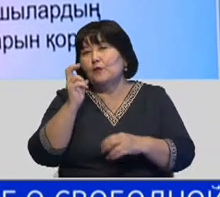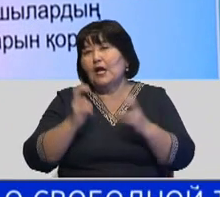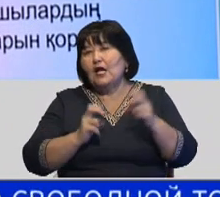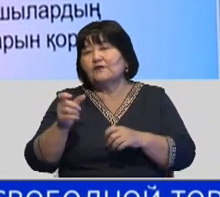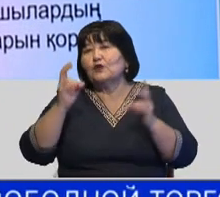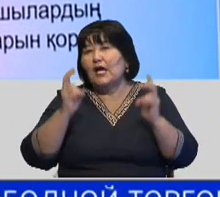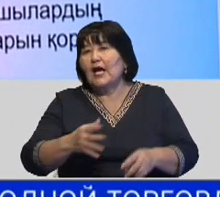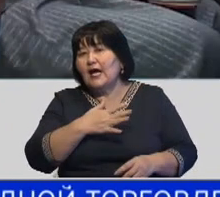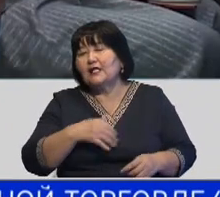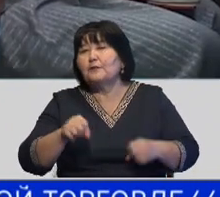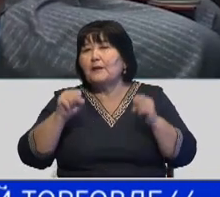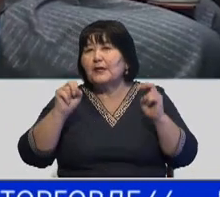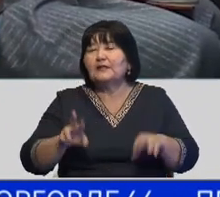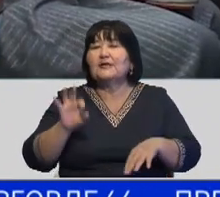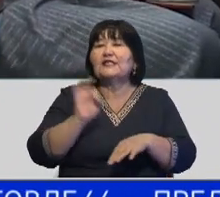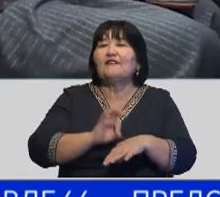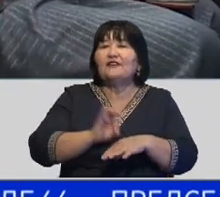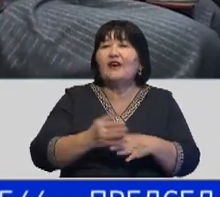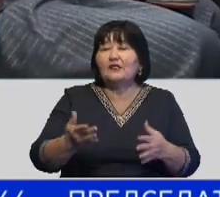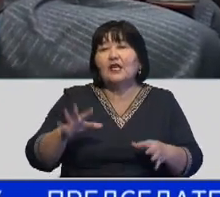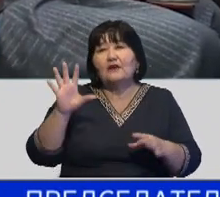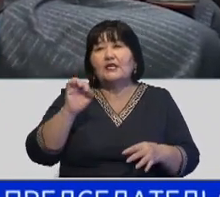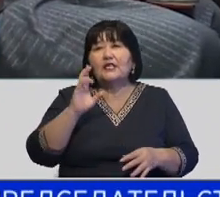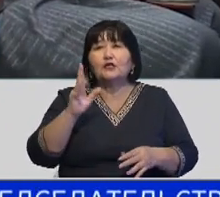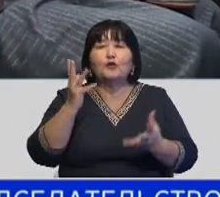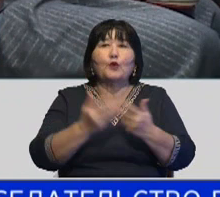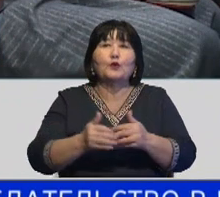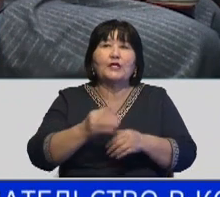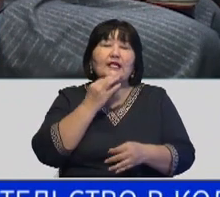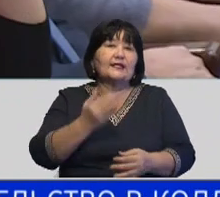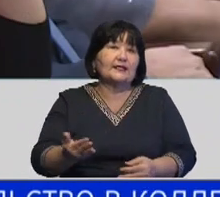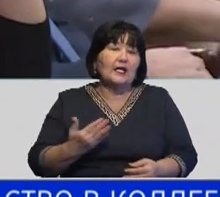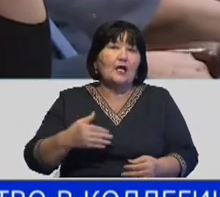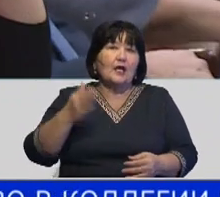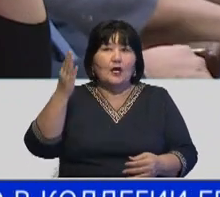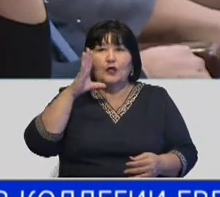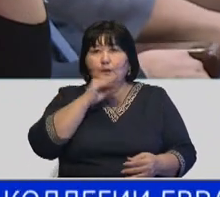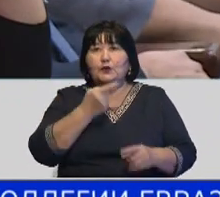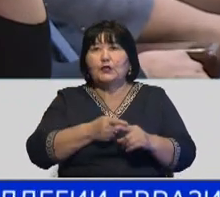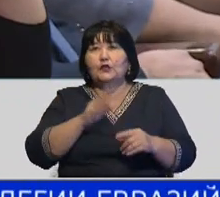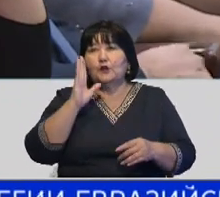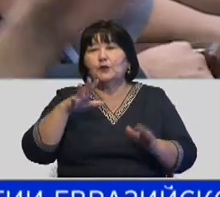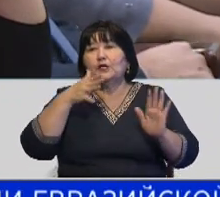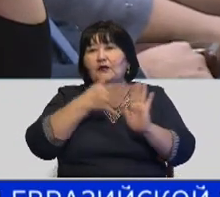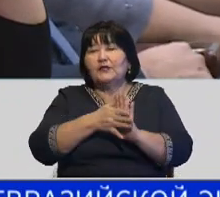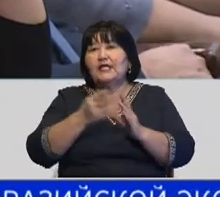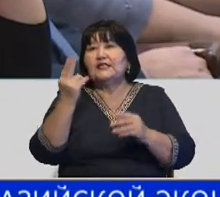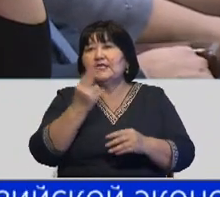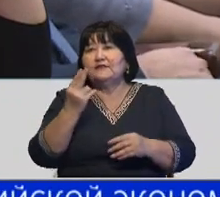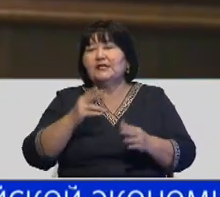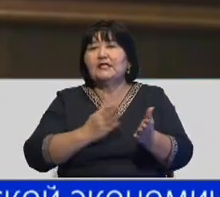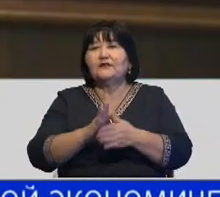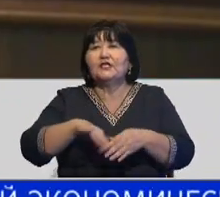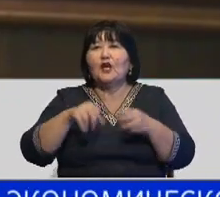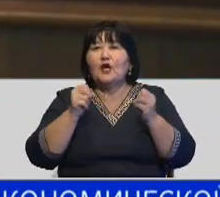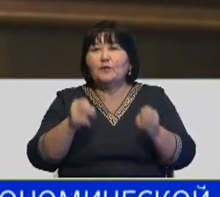травматизма и профессиональной заболеваемости все риски будут рассчитываться заранее способствовать этому будет внедрение цифровизации в Сферу